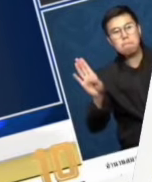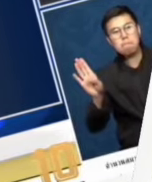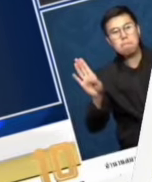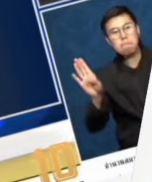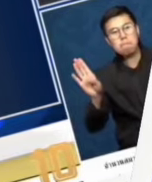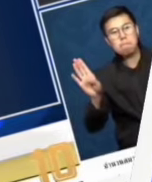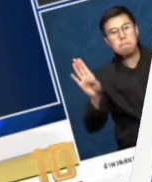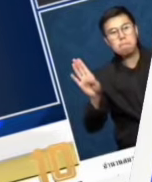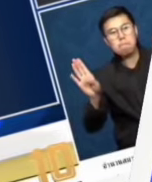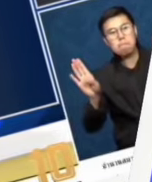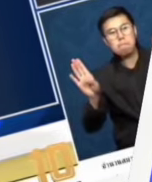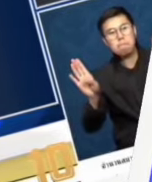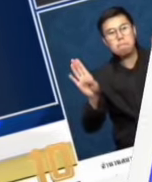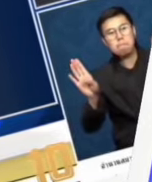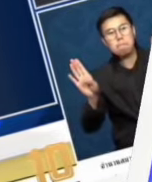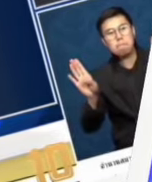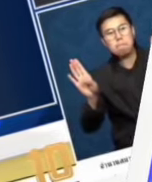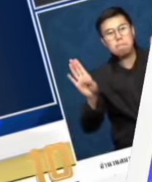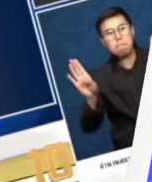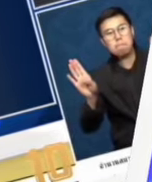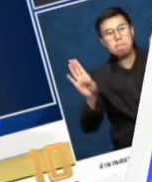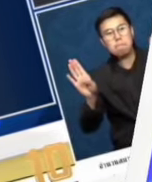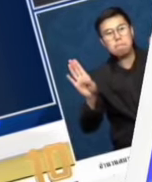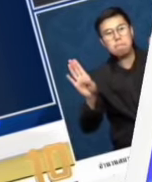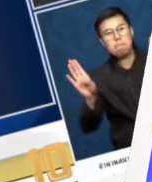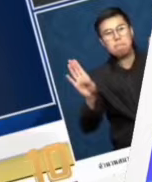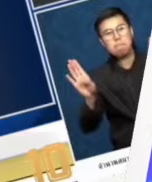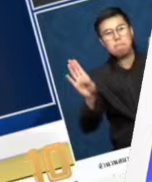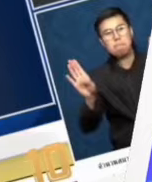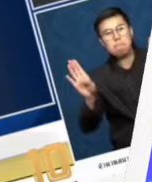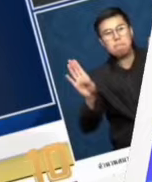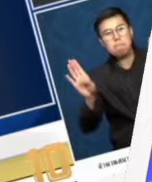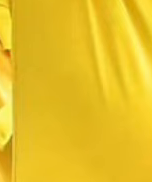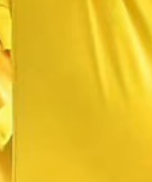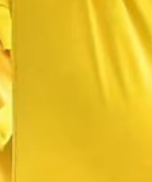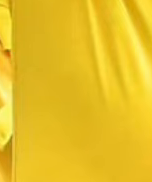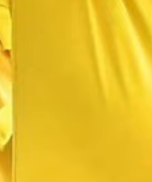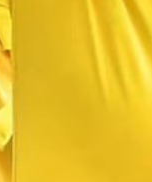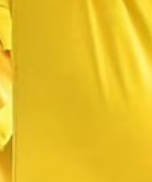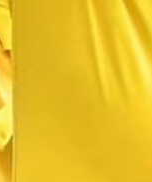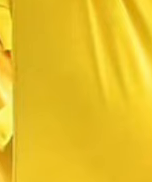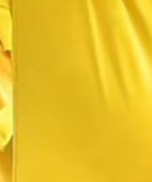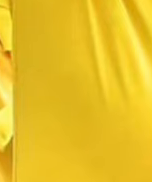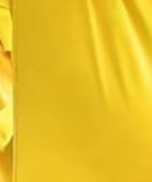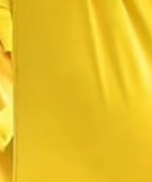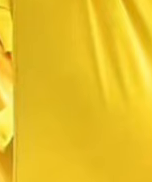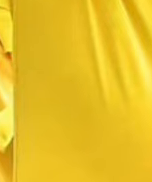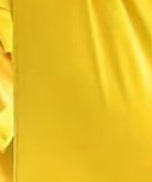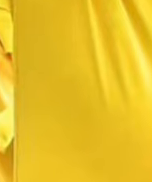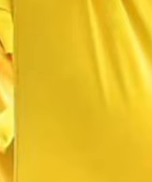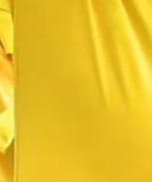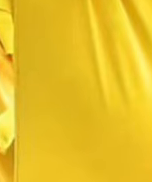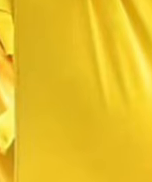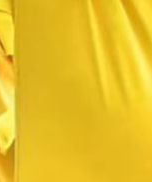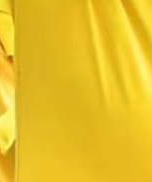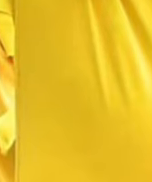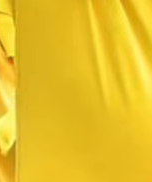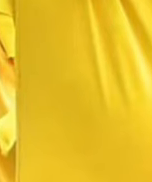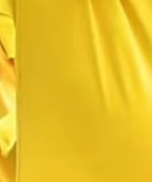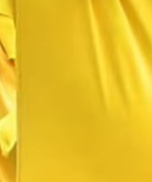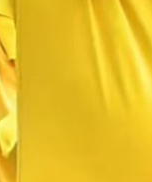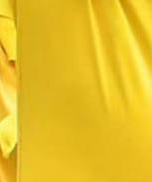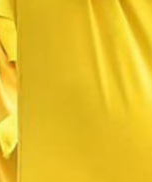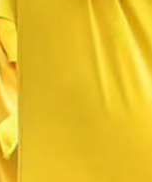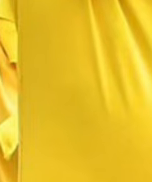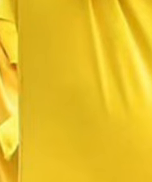ระเกียรติ21มีนาคมเศรษฐาทวีสินสวมเสื้อเหลืองพร้อมผ้าพันคอจิตอาสาเปิดโครงการจิต